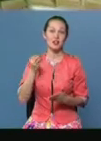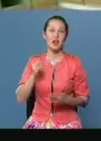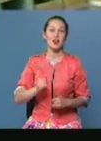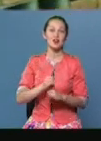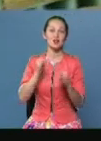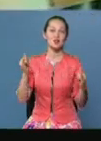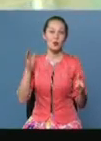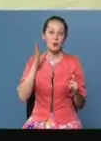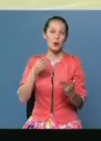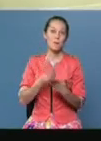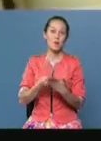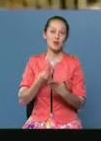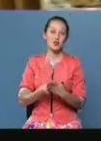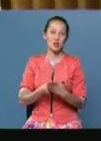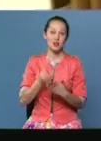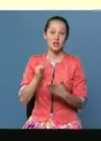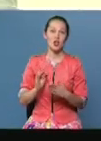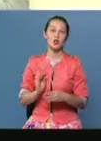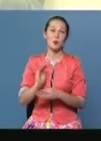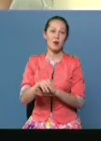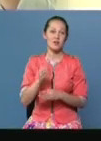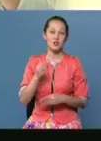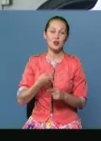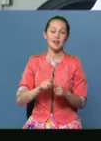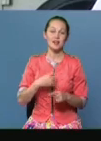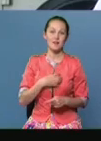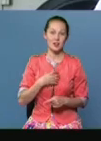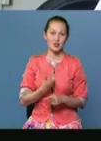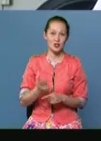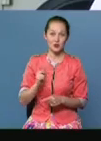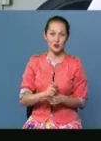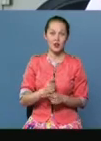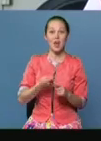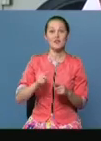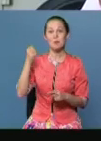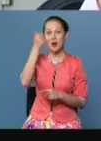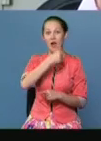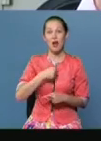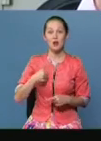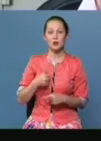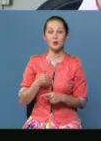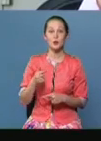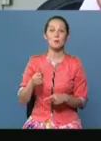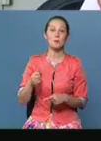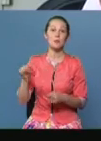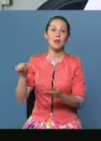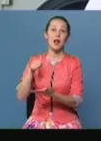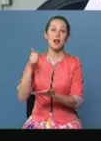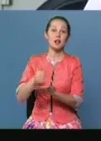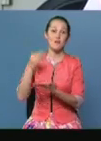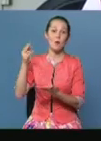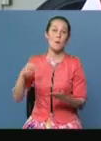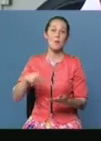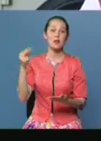в бюджет и увеличить количество квот. Для республики это важно. В этом году мы с каждым главой муниципального образования подписали